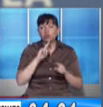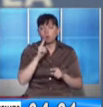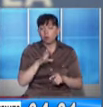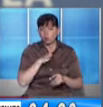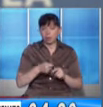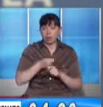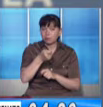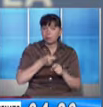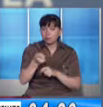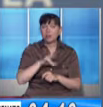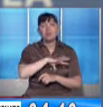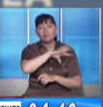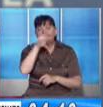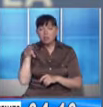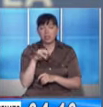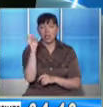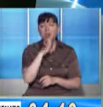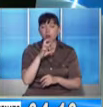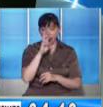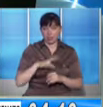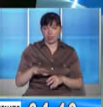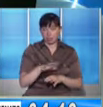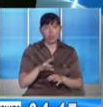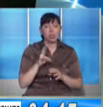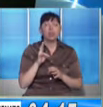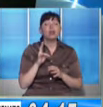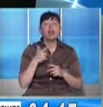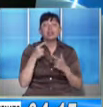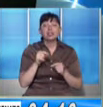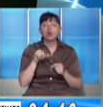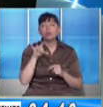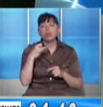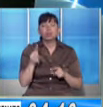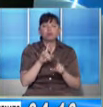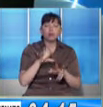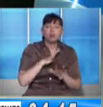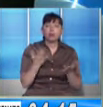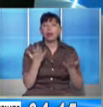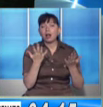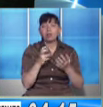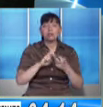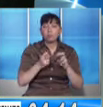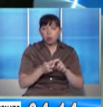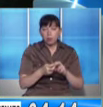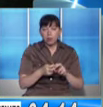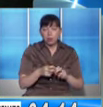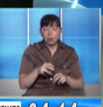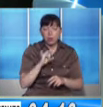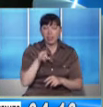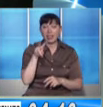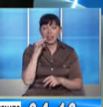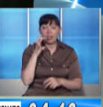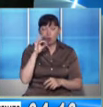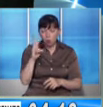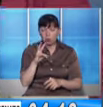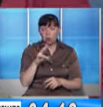interpelări în toate statele europene și nu doar, unde Renato Usatăi a avut careva tangențe. Și Leonul,